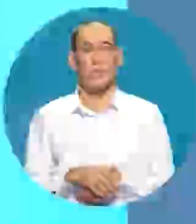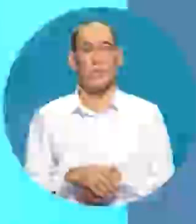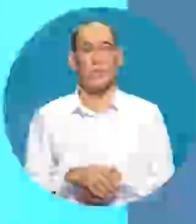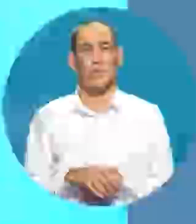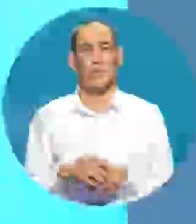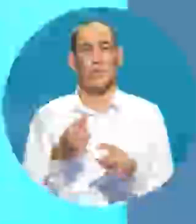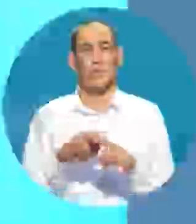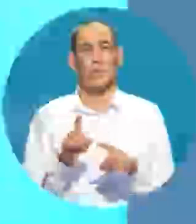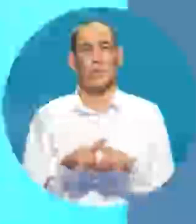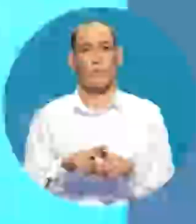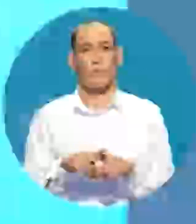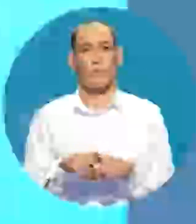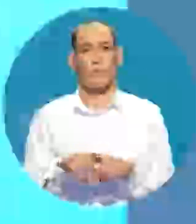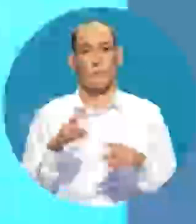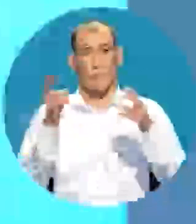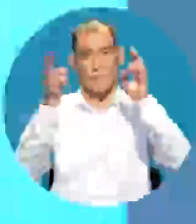Sadıma koyanğa.